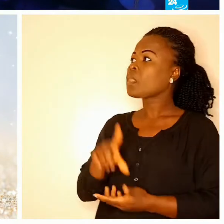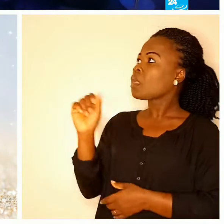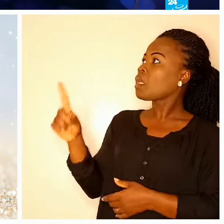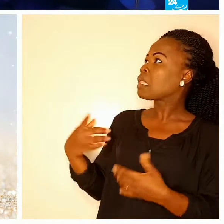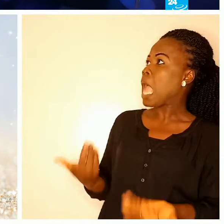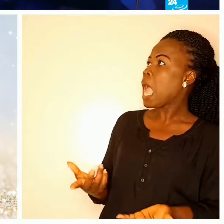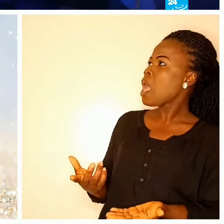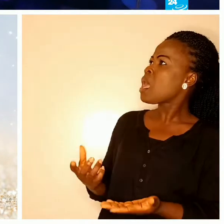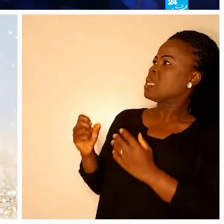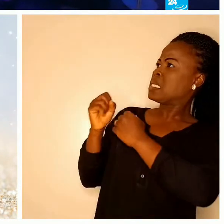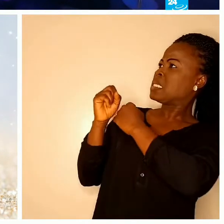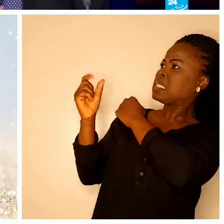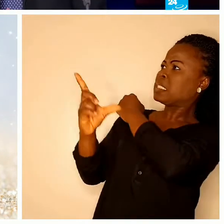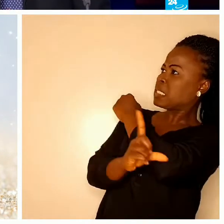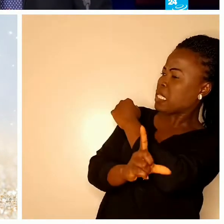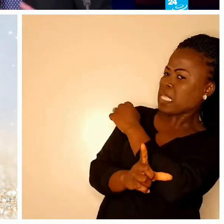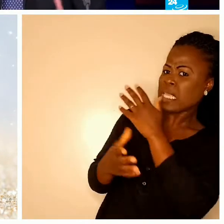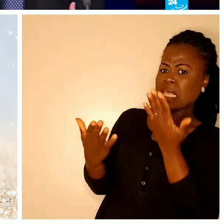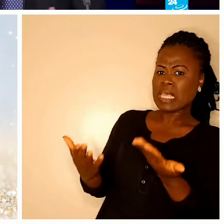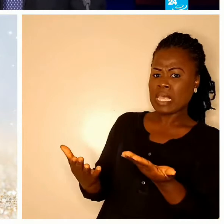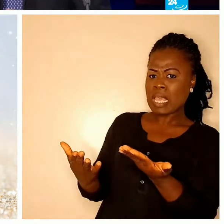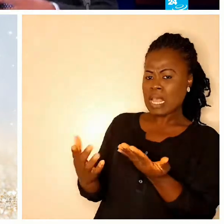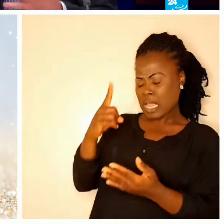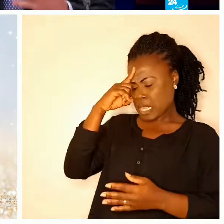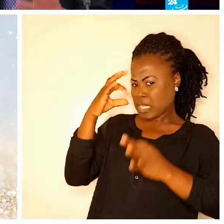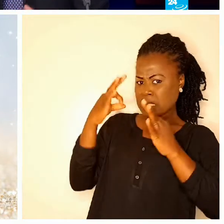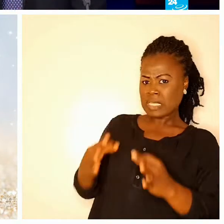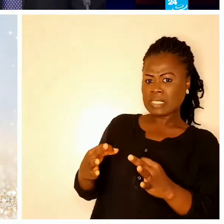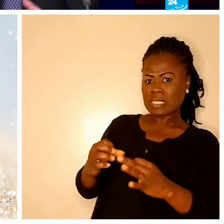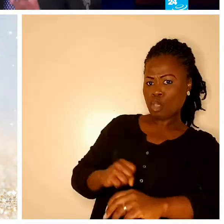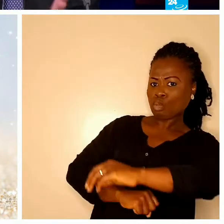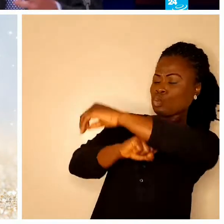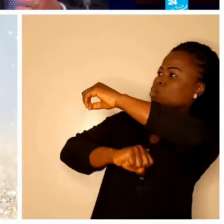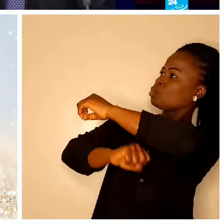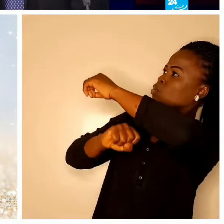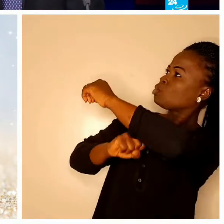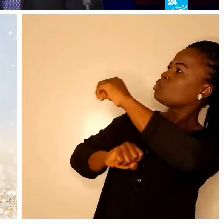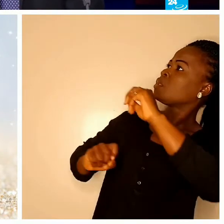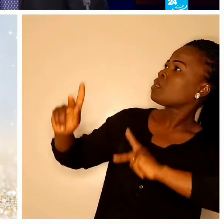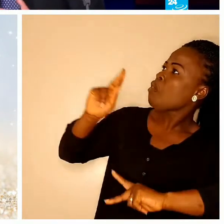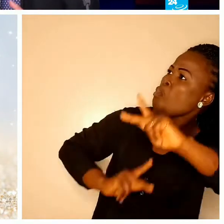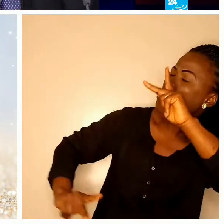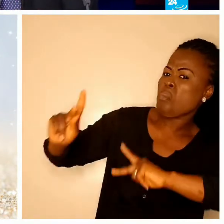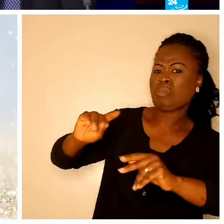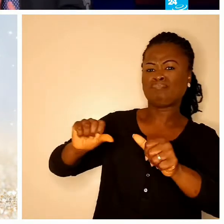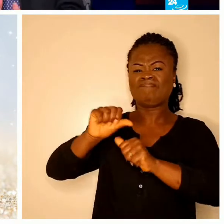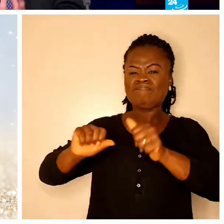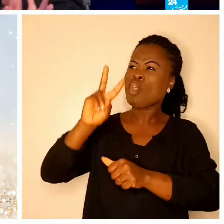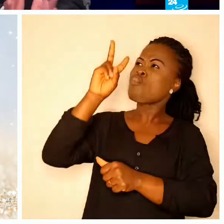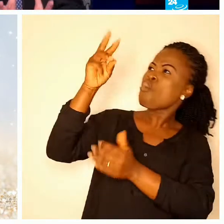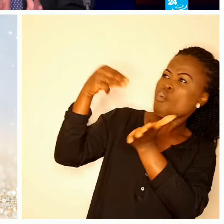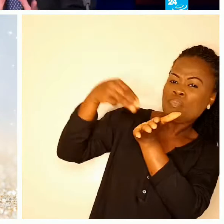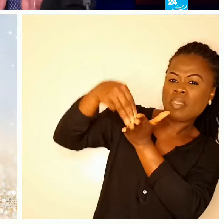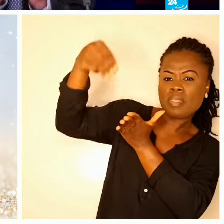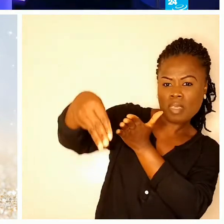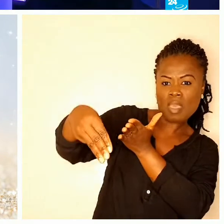un programme de résilience économique et sociale, un coût global de 1 000 milliards de francs CFA, environ 2 milliards d'euros. Il y a aussi